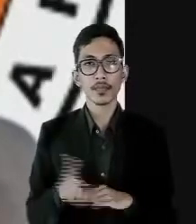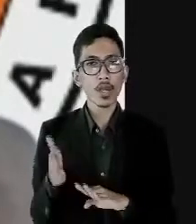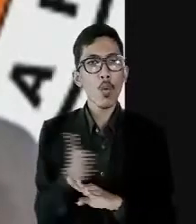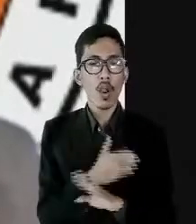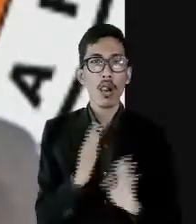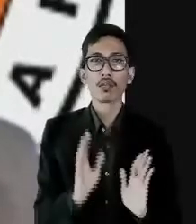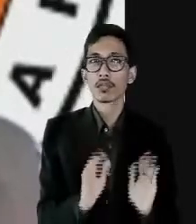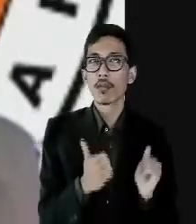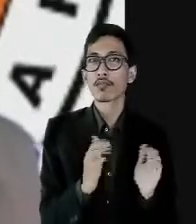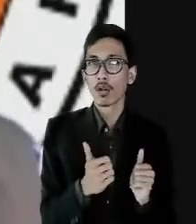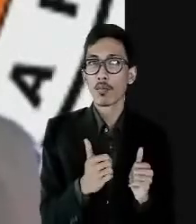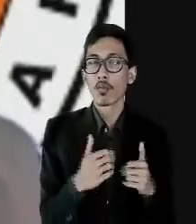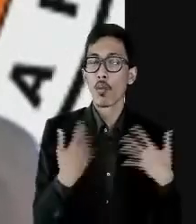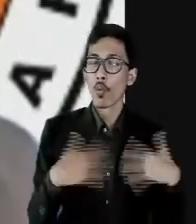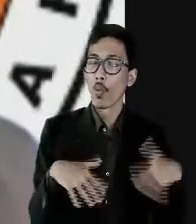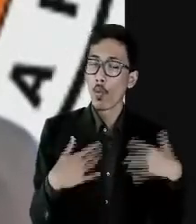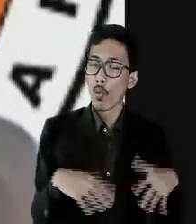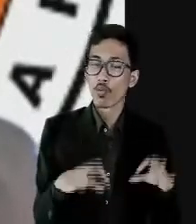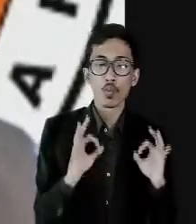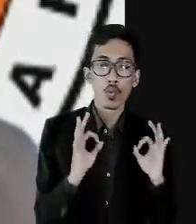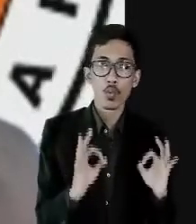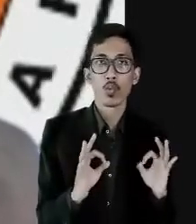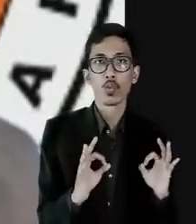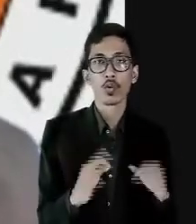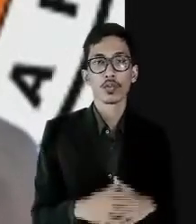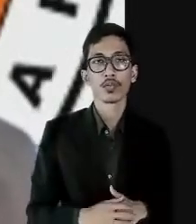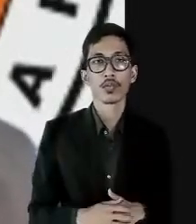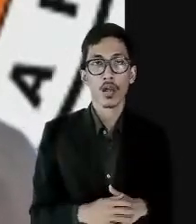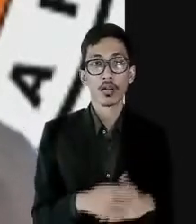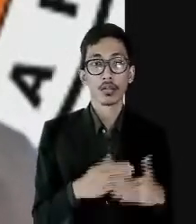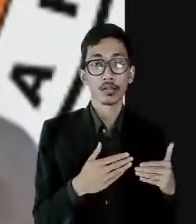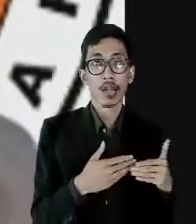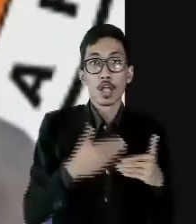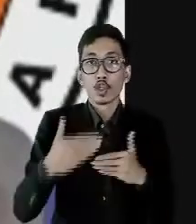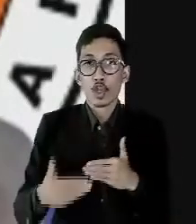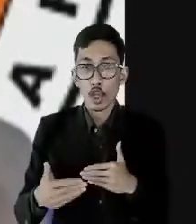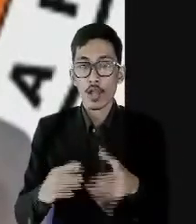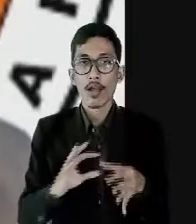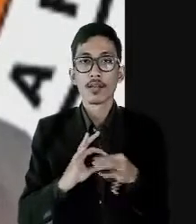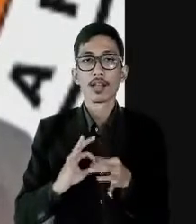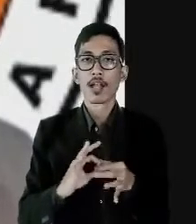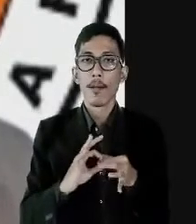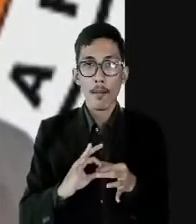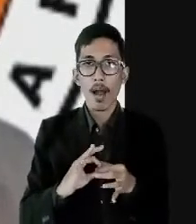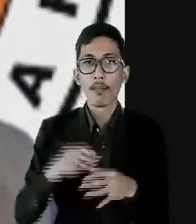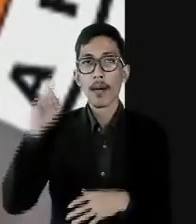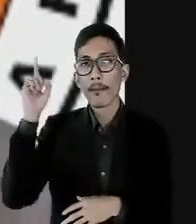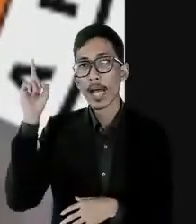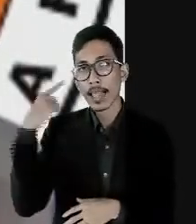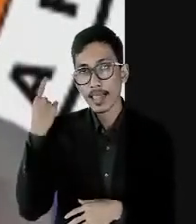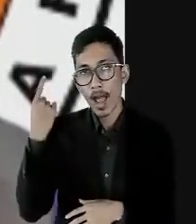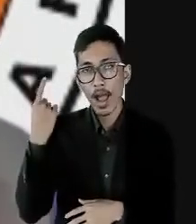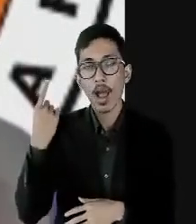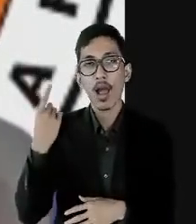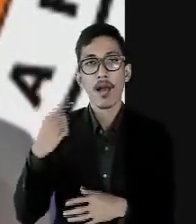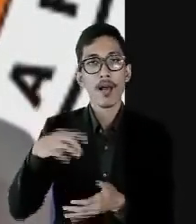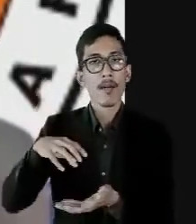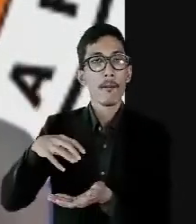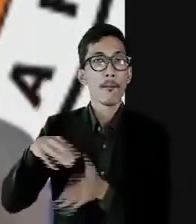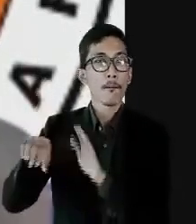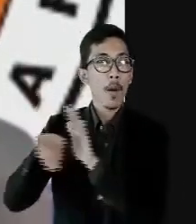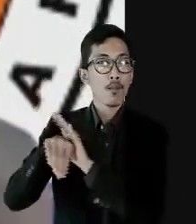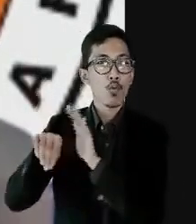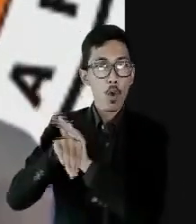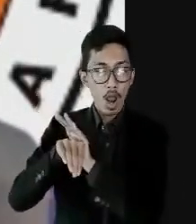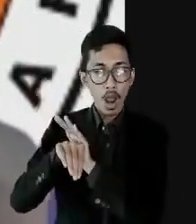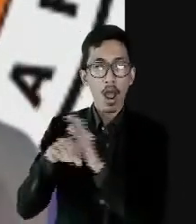sudah dilakukan. Kemudian kaitan kerjasama dengan pemerintah Provinsi Papua. Nah, kerjasama yang